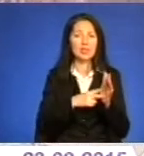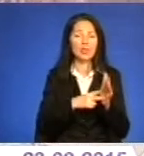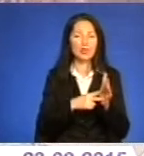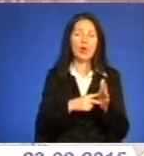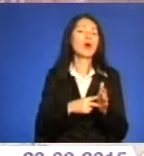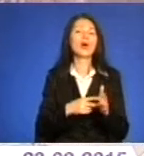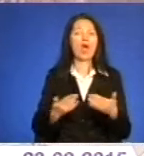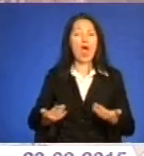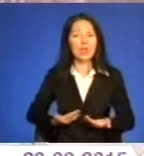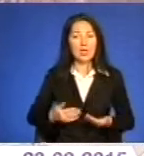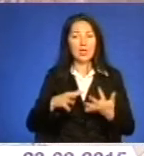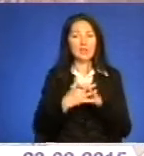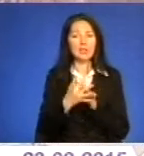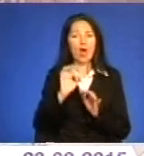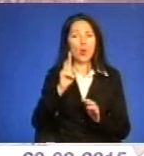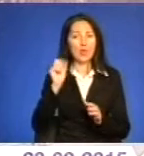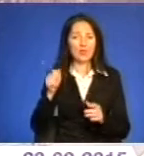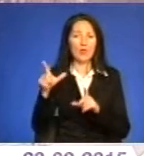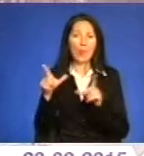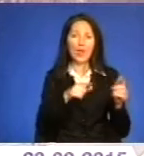група. Було встановлено, що